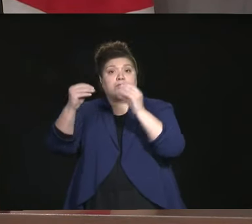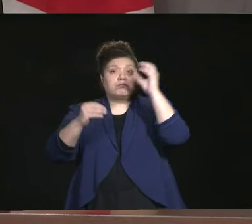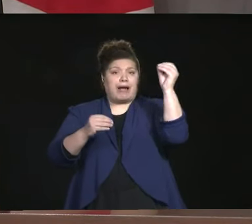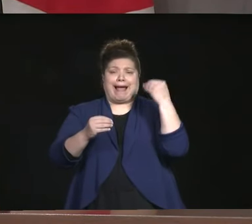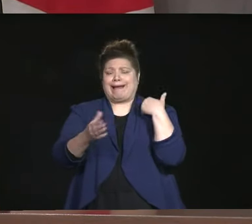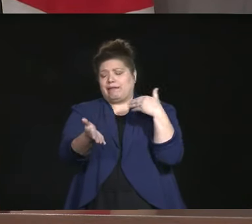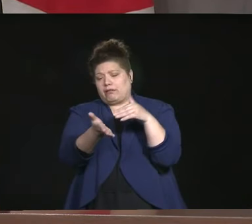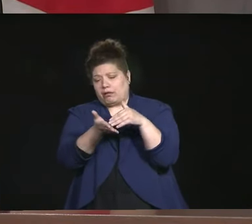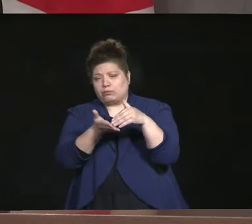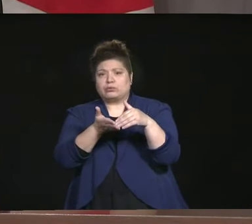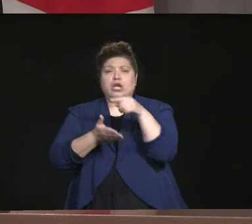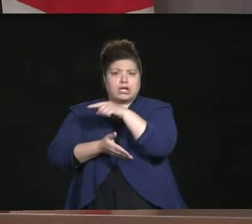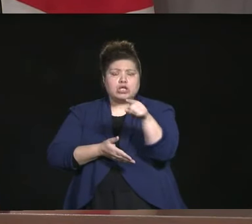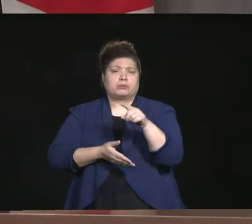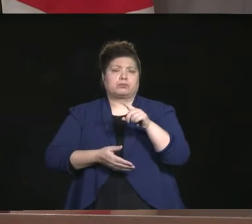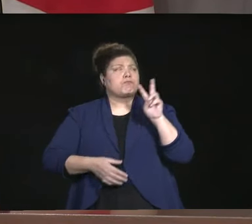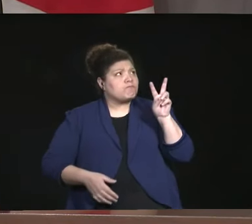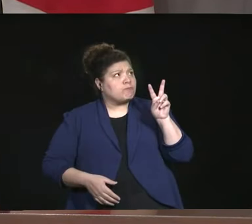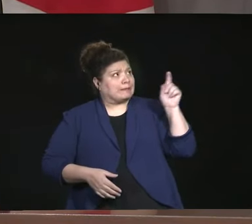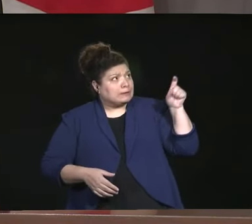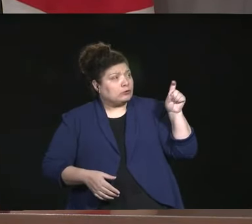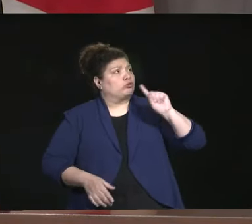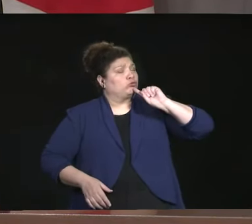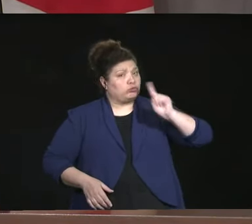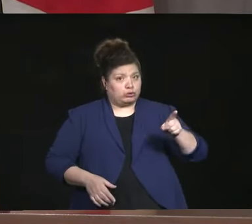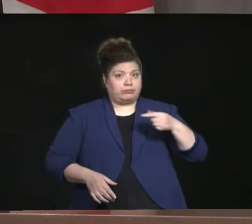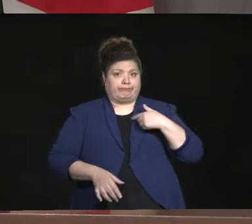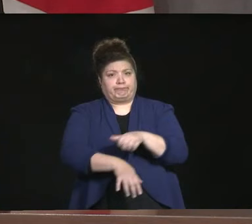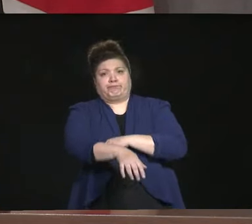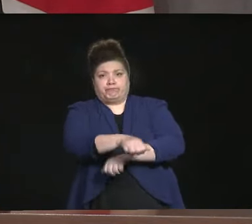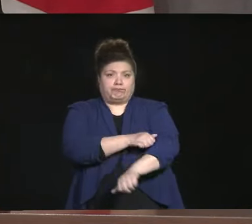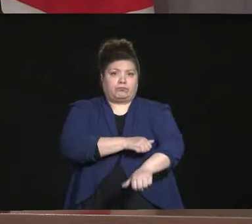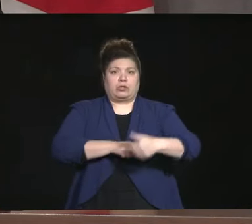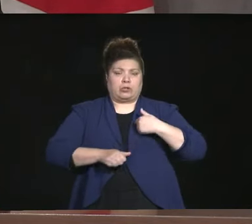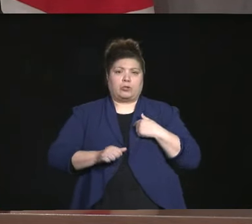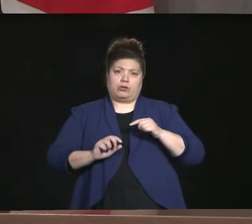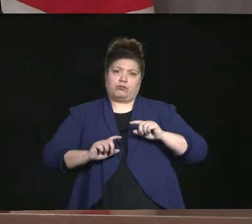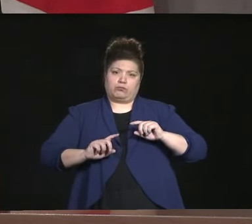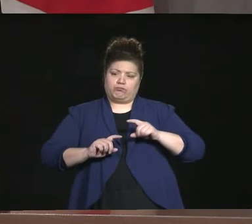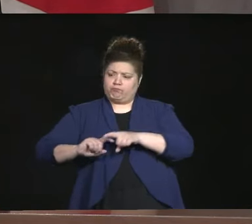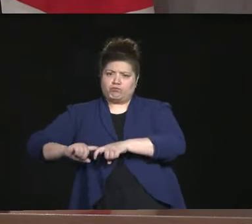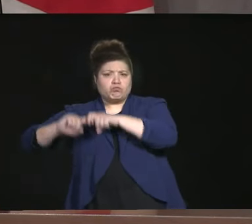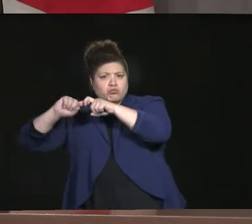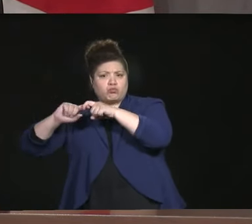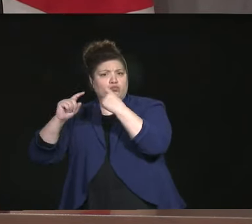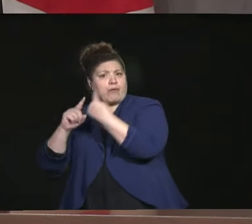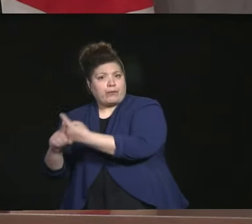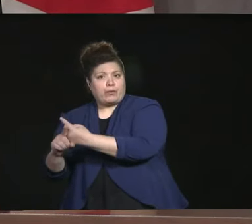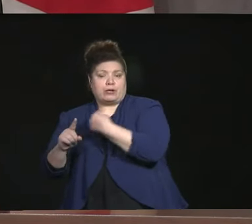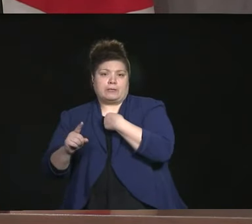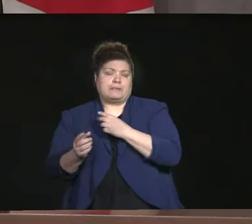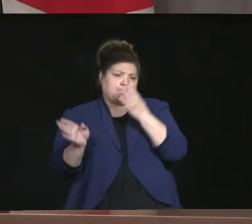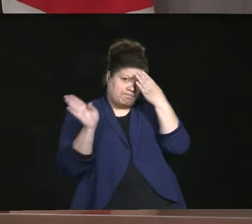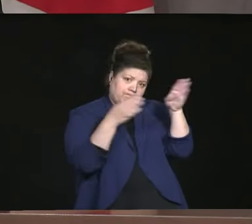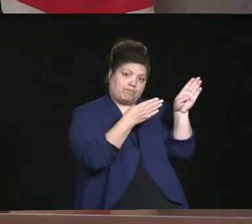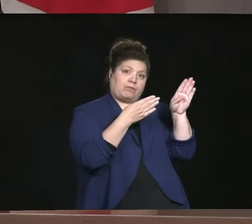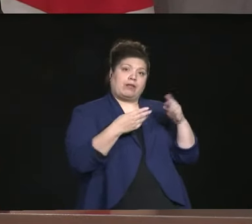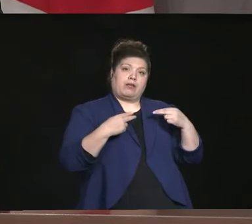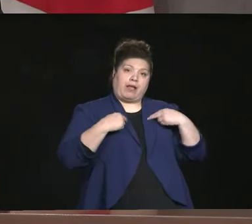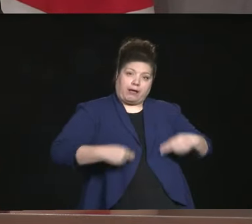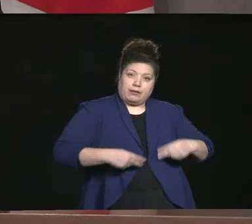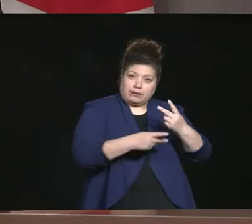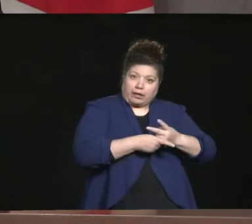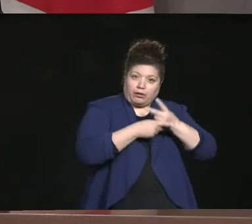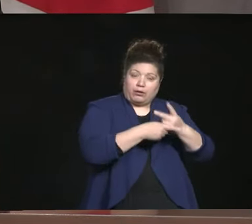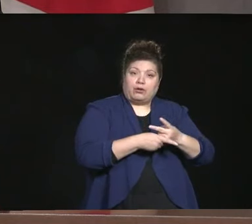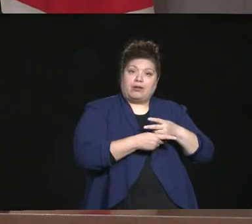les opérations de santé publique et de soins de santé. Et le Conseil du Trésor travaille étroitement avec Approvisionnement et